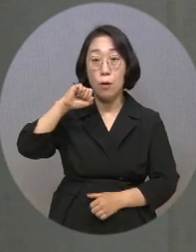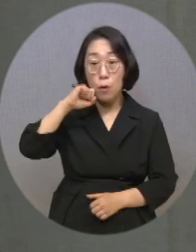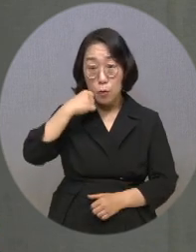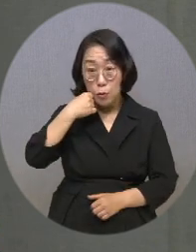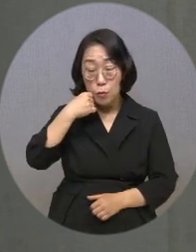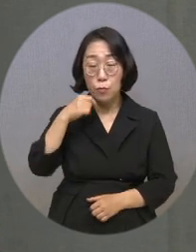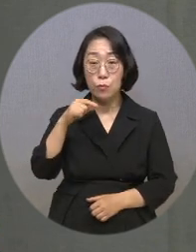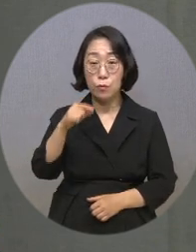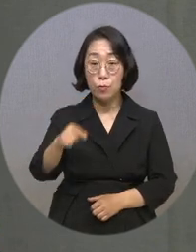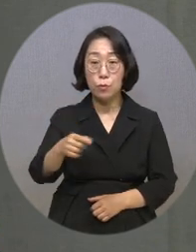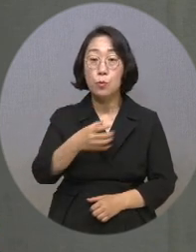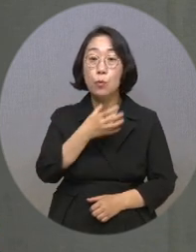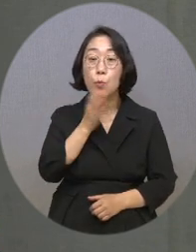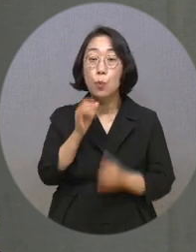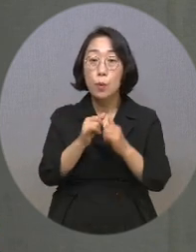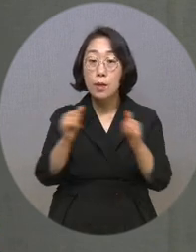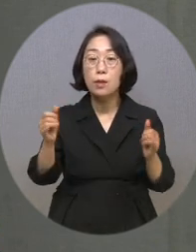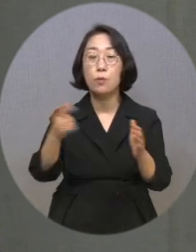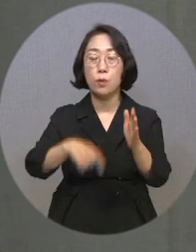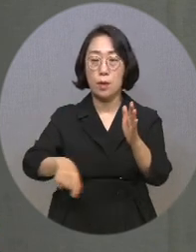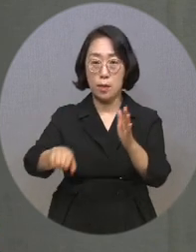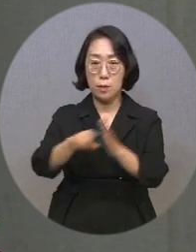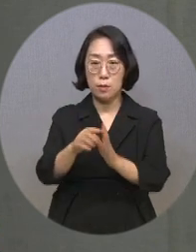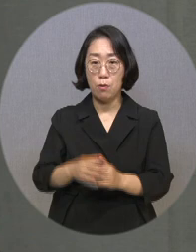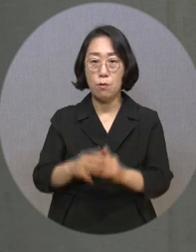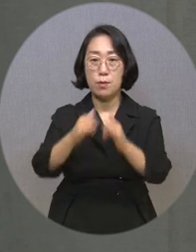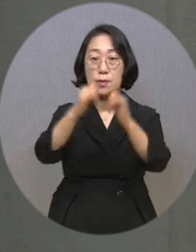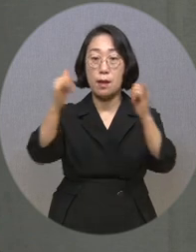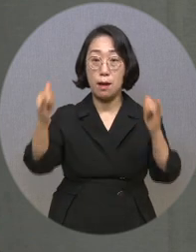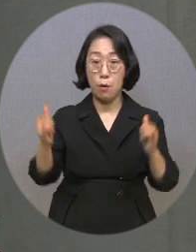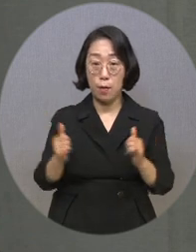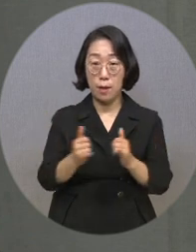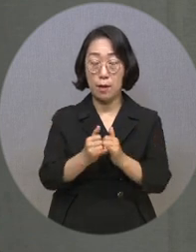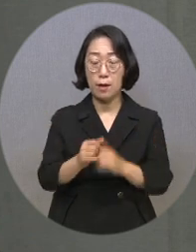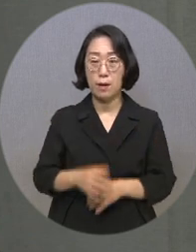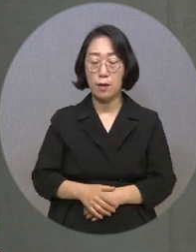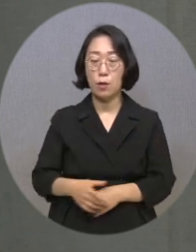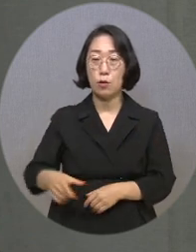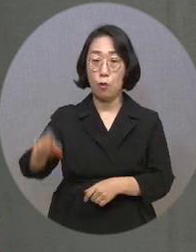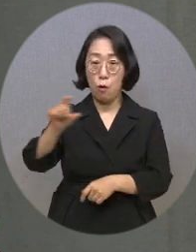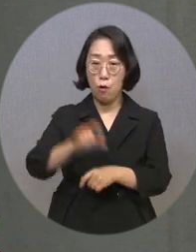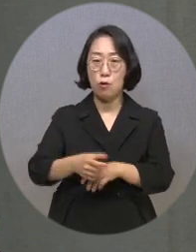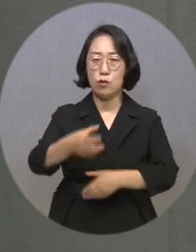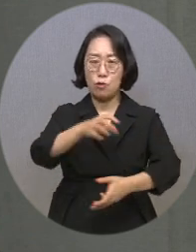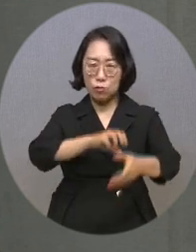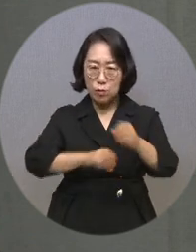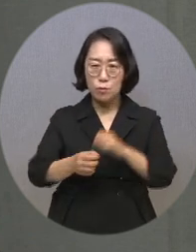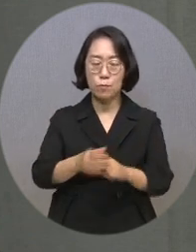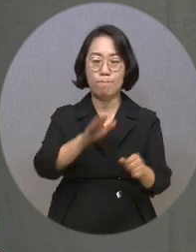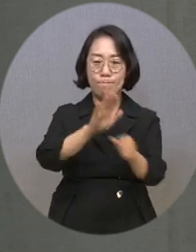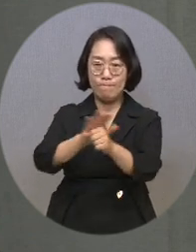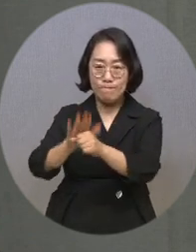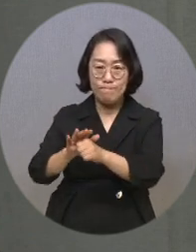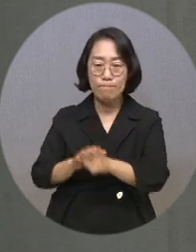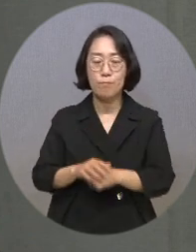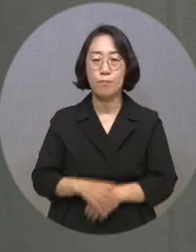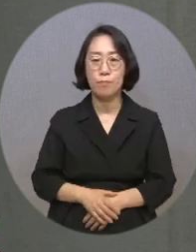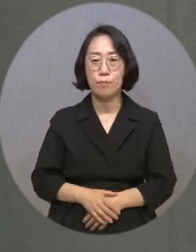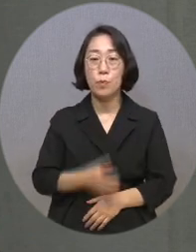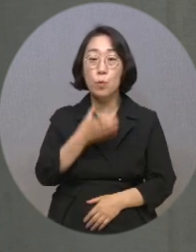힘든 노인들을 위해서 우리 사회가 좀 더 적극적이면서도